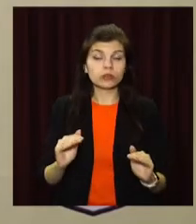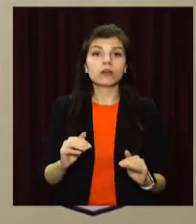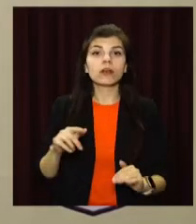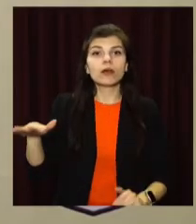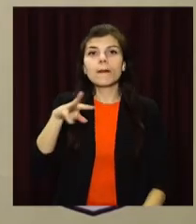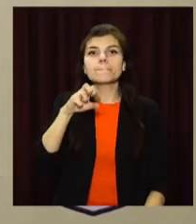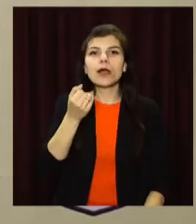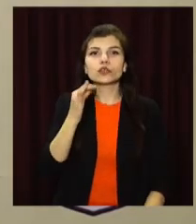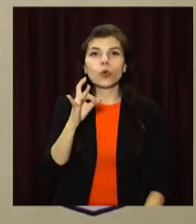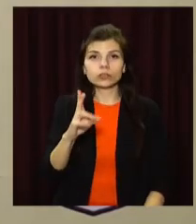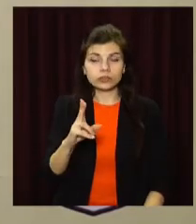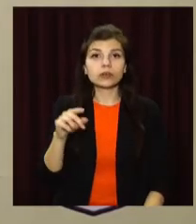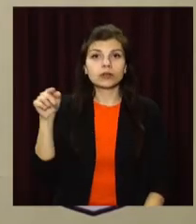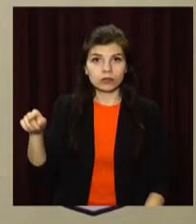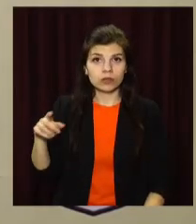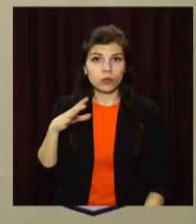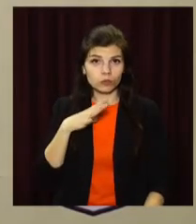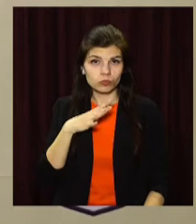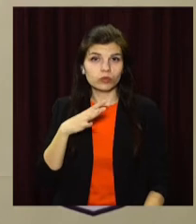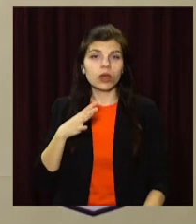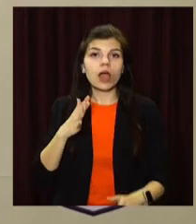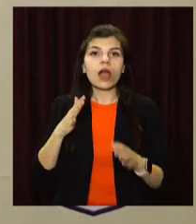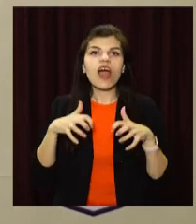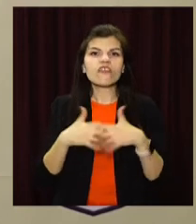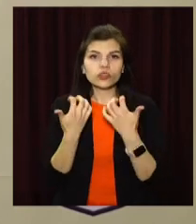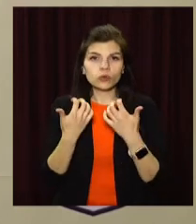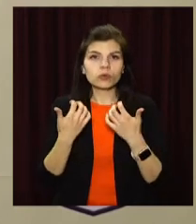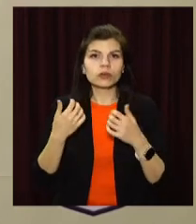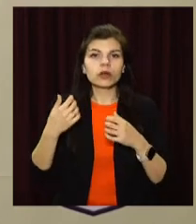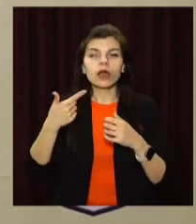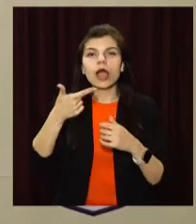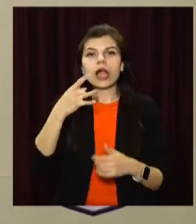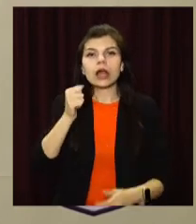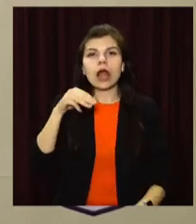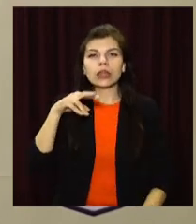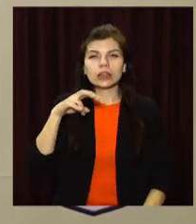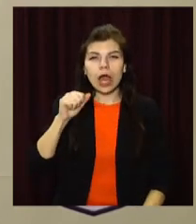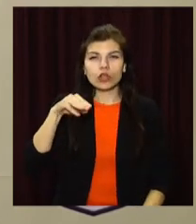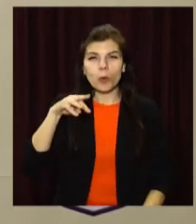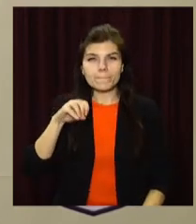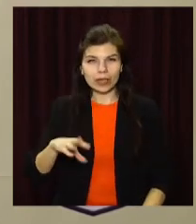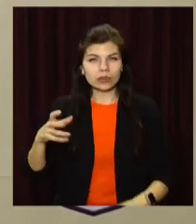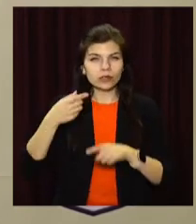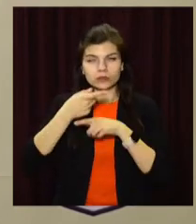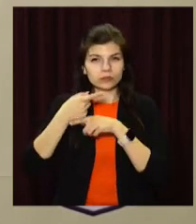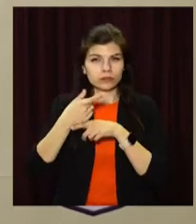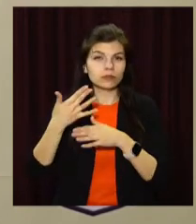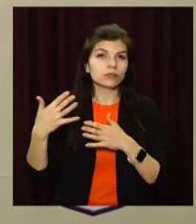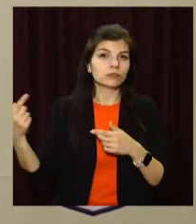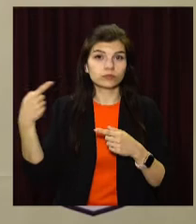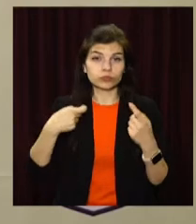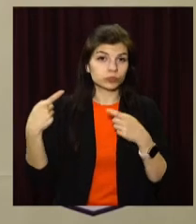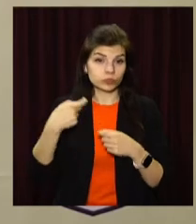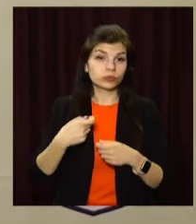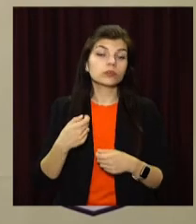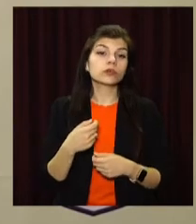пункту Майорськ ворог здійснив дистанційне мінування з автоматичних станкових гранатометів мінами ПОМ-2. Бойових втрат серед наших захисників